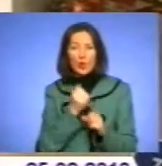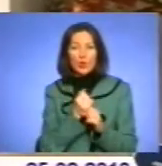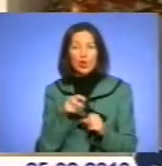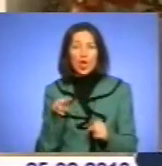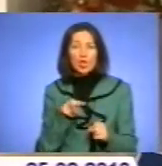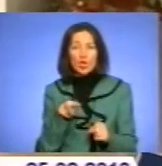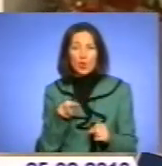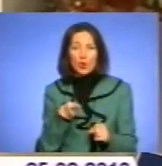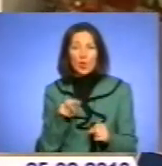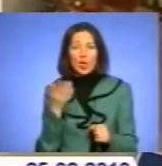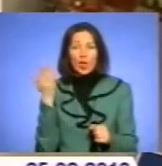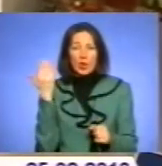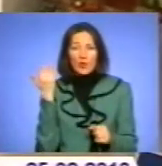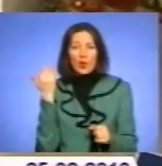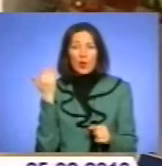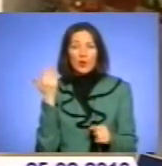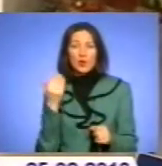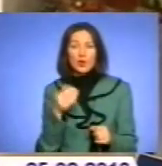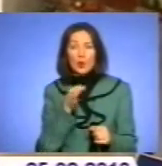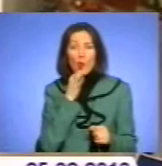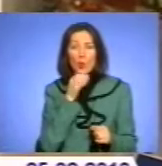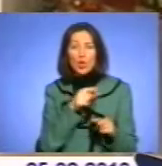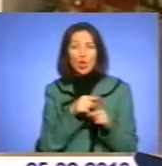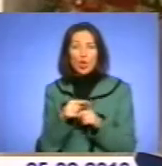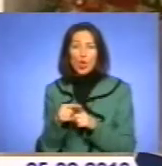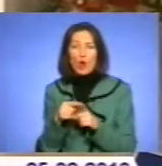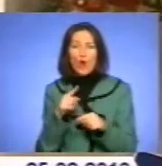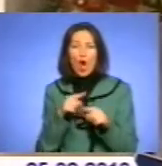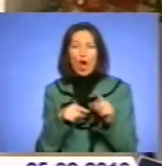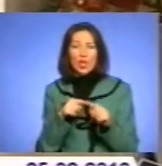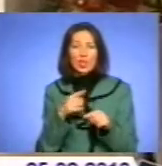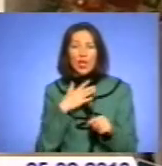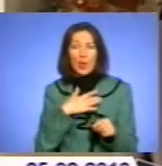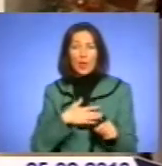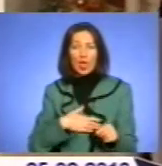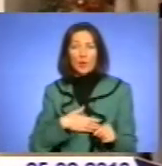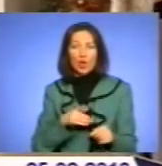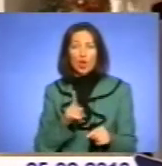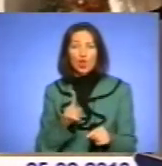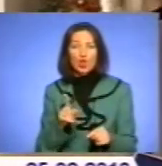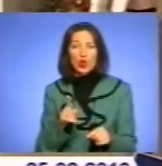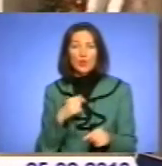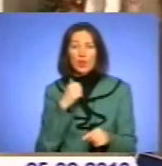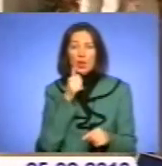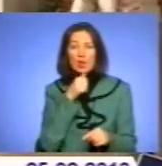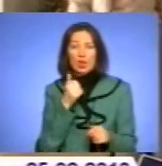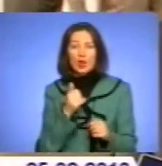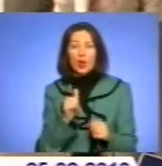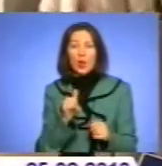літературі, давно прикипів до слова рідного, і приємно, що рік у рік